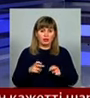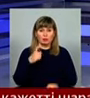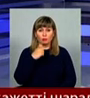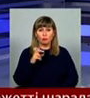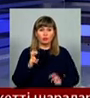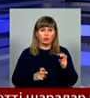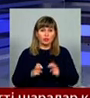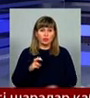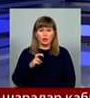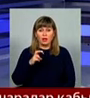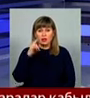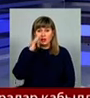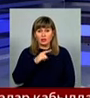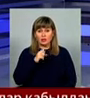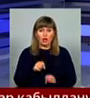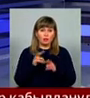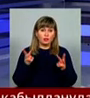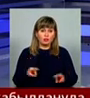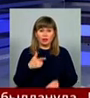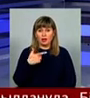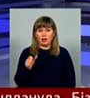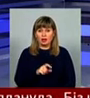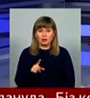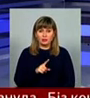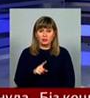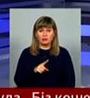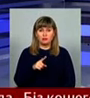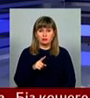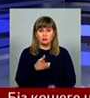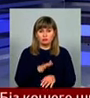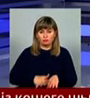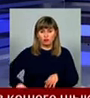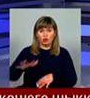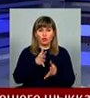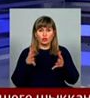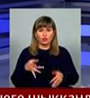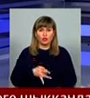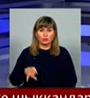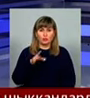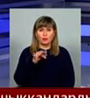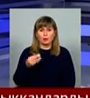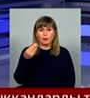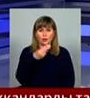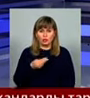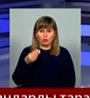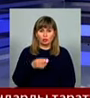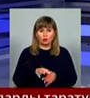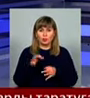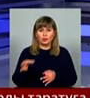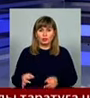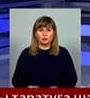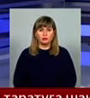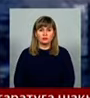завод «Казахгазондеу» обеспечивает сжиженным газом значительную часть республики, в том числе и Мангистаускую область.